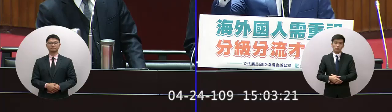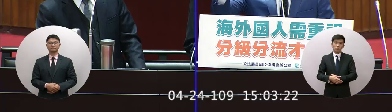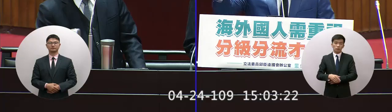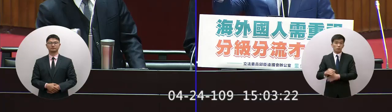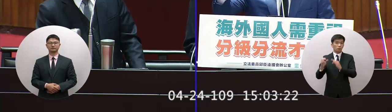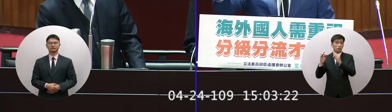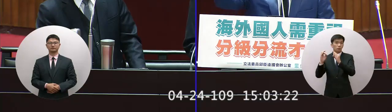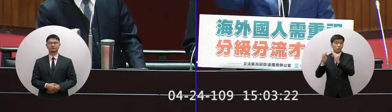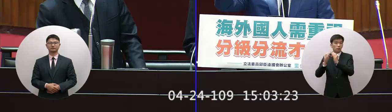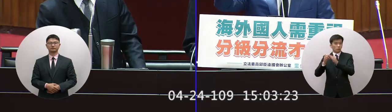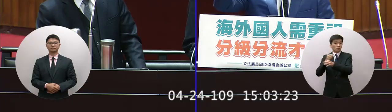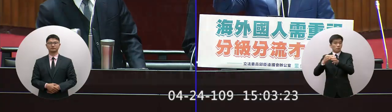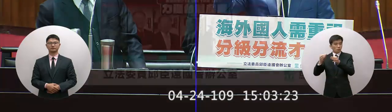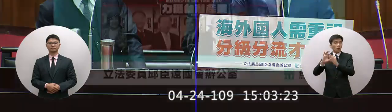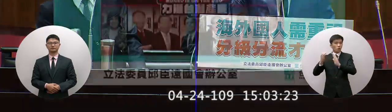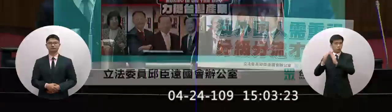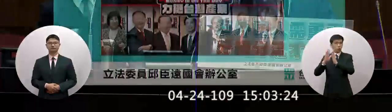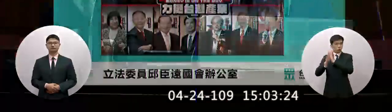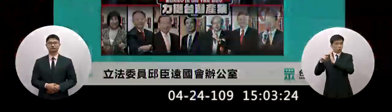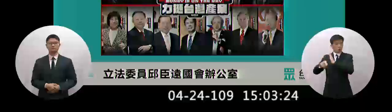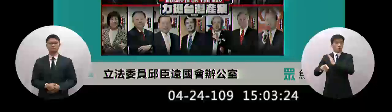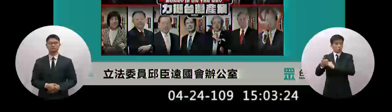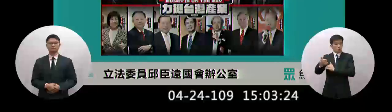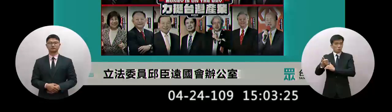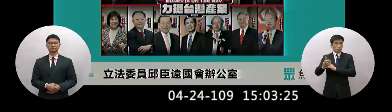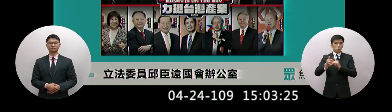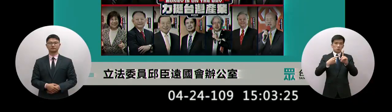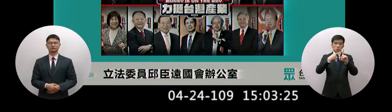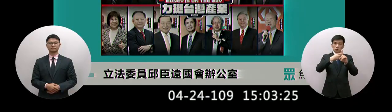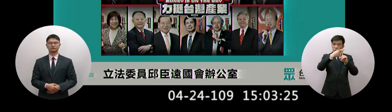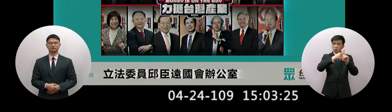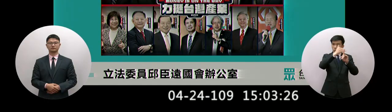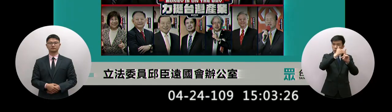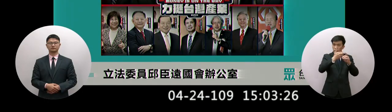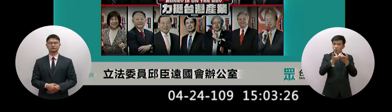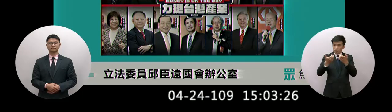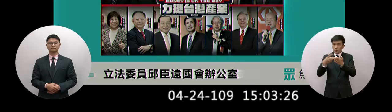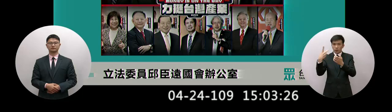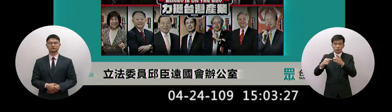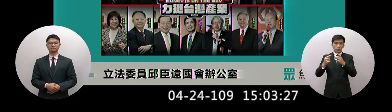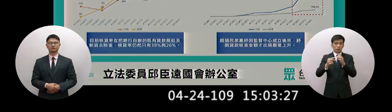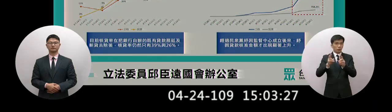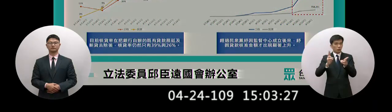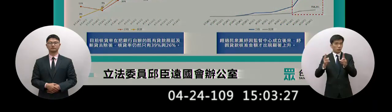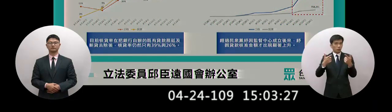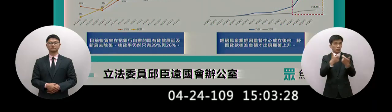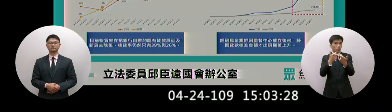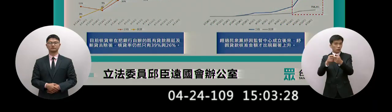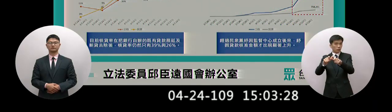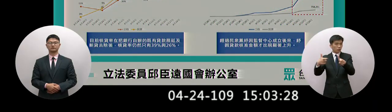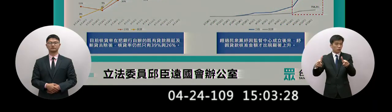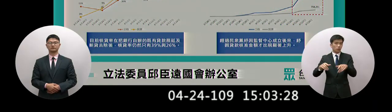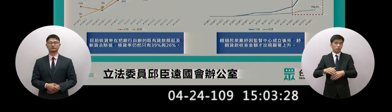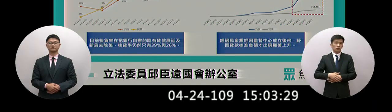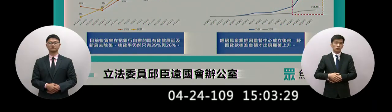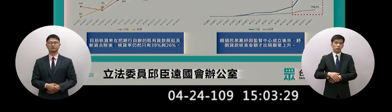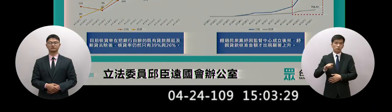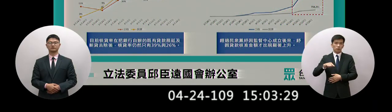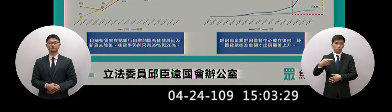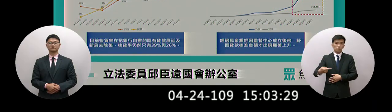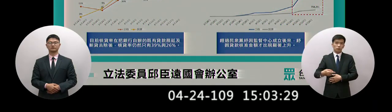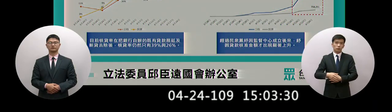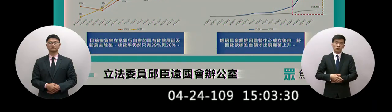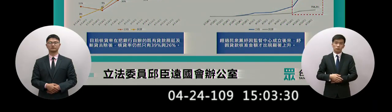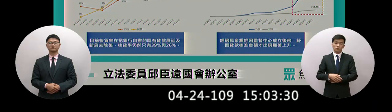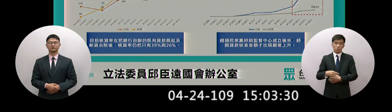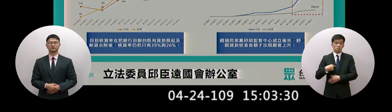队，那我主张这个概念很好，分级分流。现在公股银行的核贷率都起来，来下一页，下一页，在我